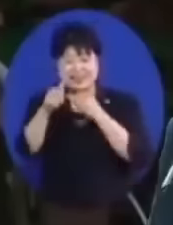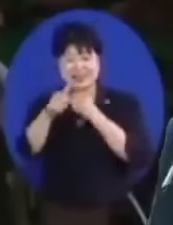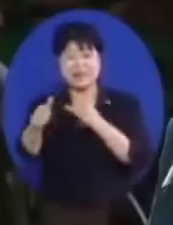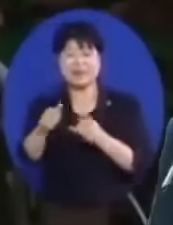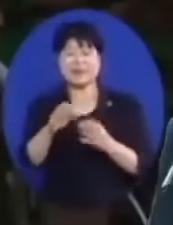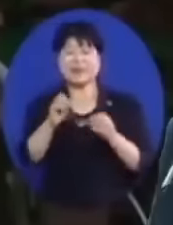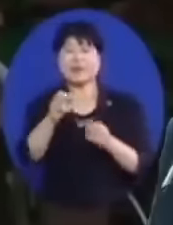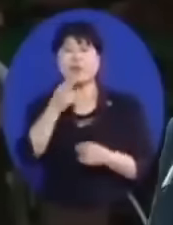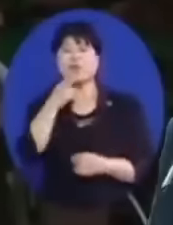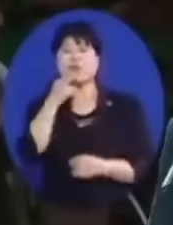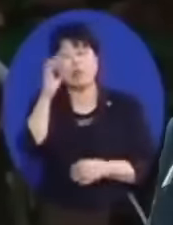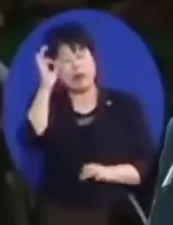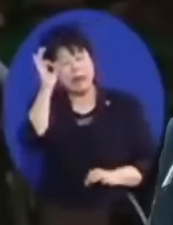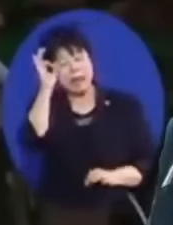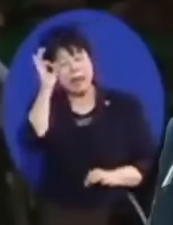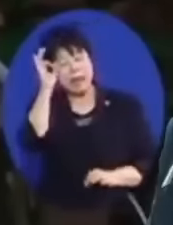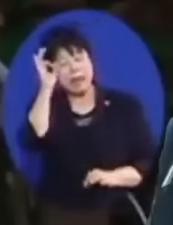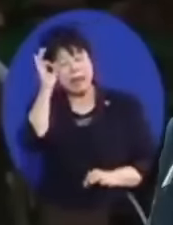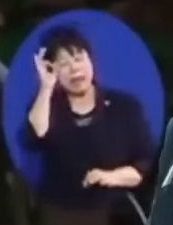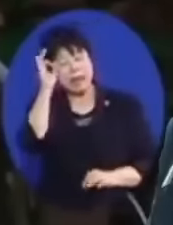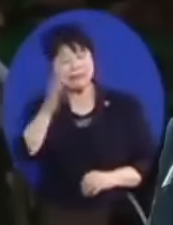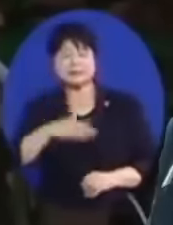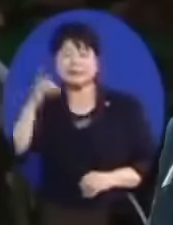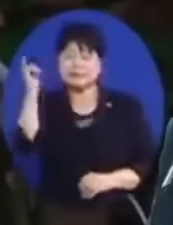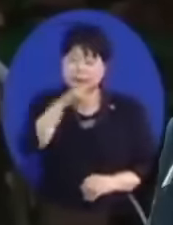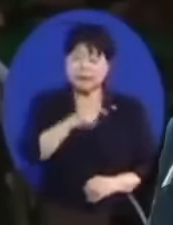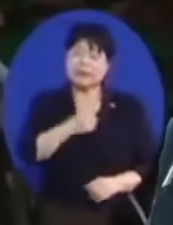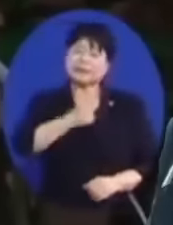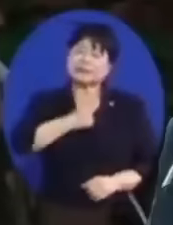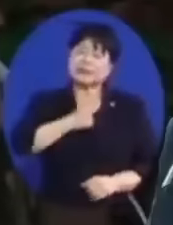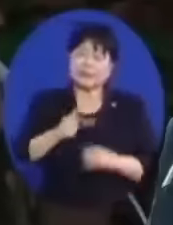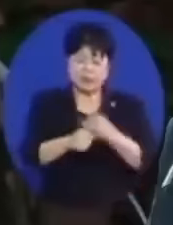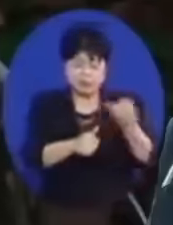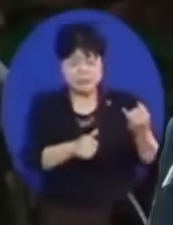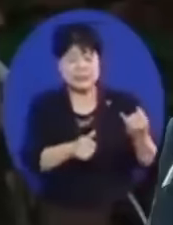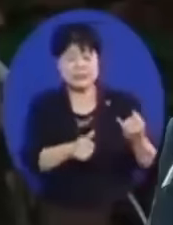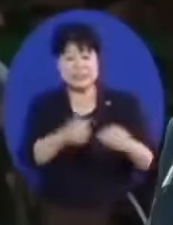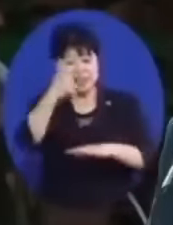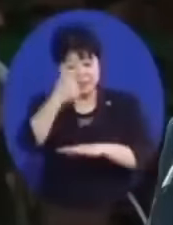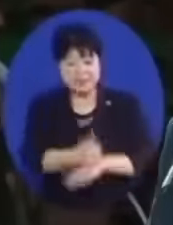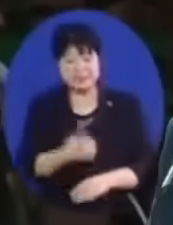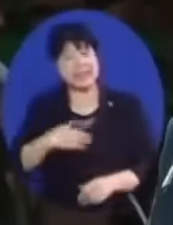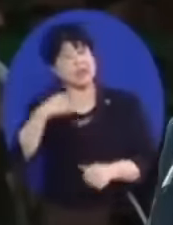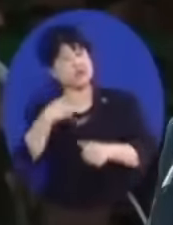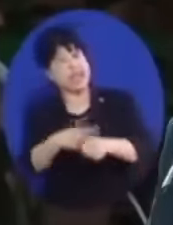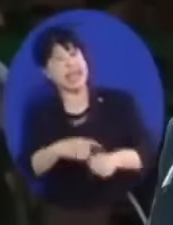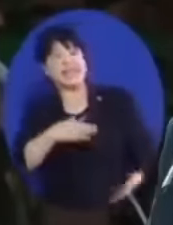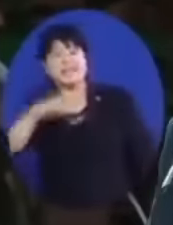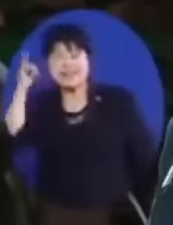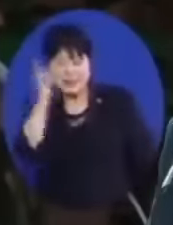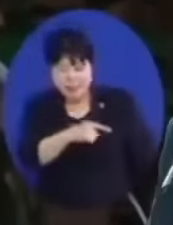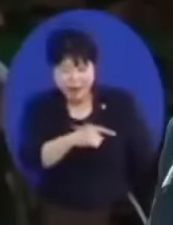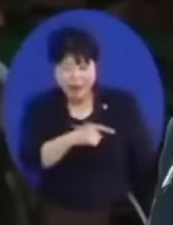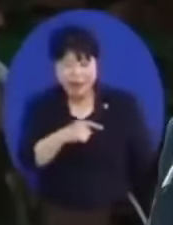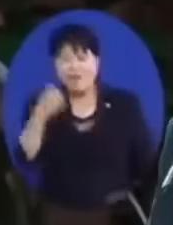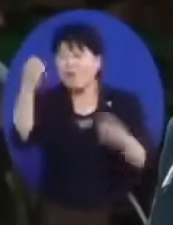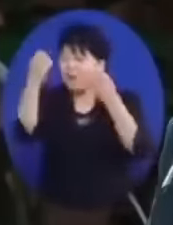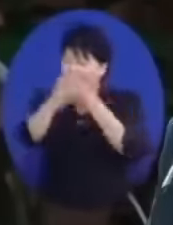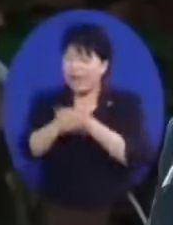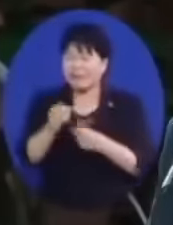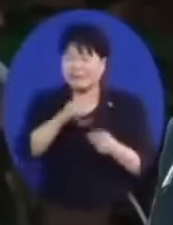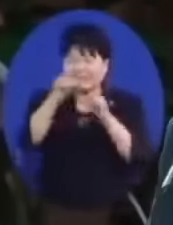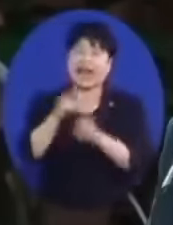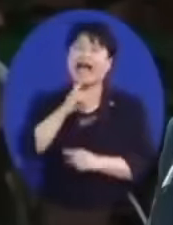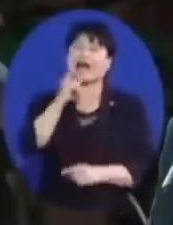반응해 주기를 기대하지만 기대가 한 대로 반응을 안 해주니까 결국엔 나를 무시한다, 멸시한다, 못